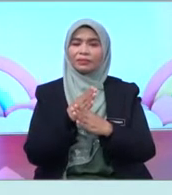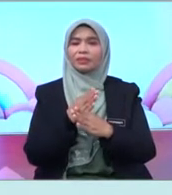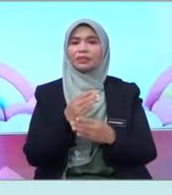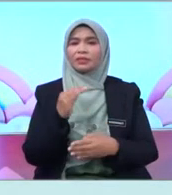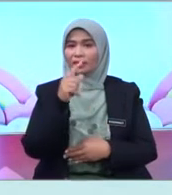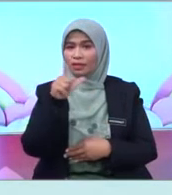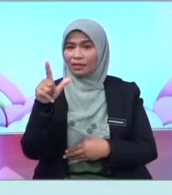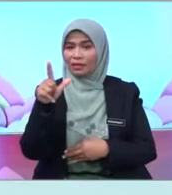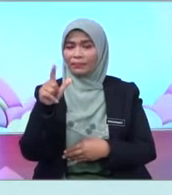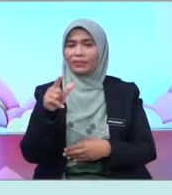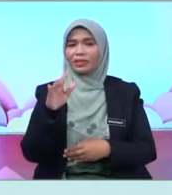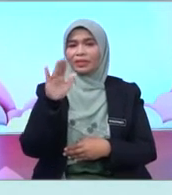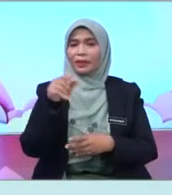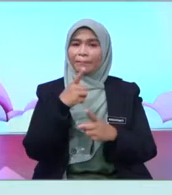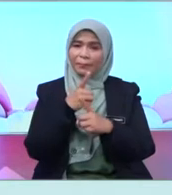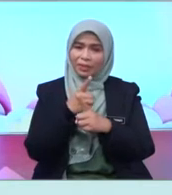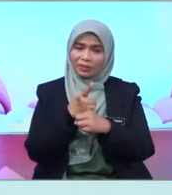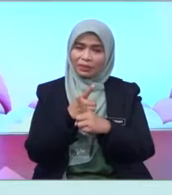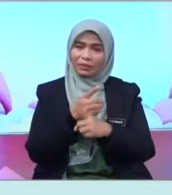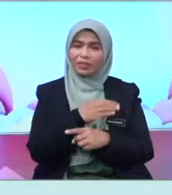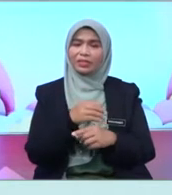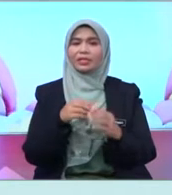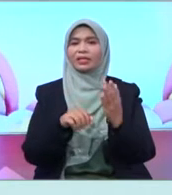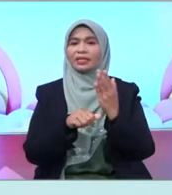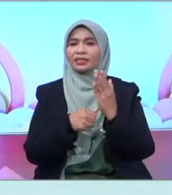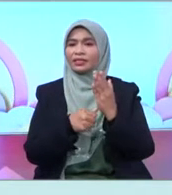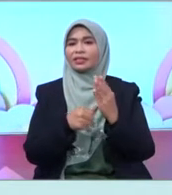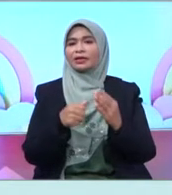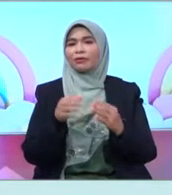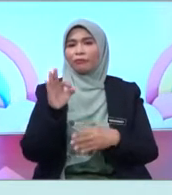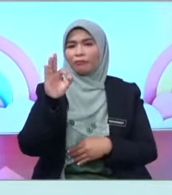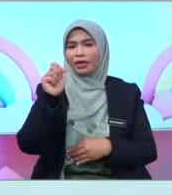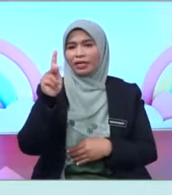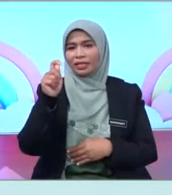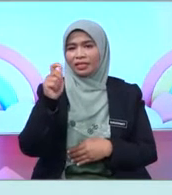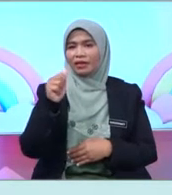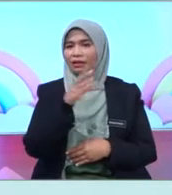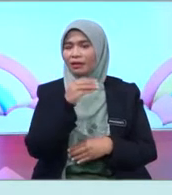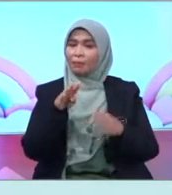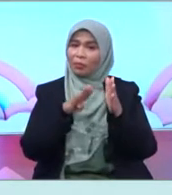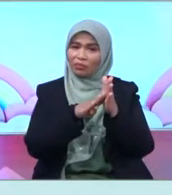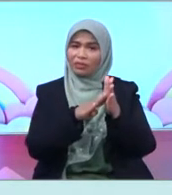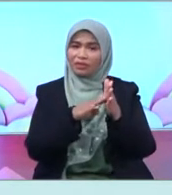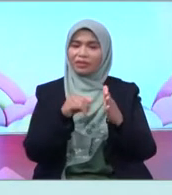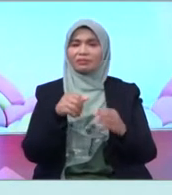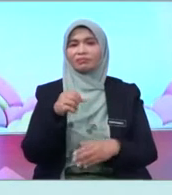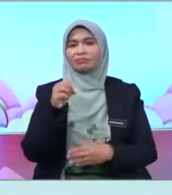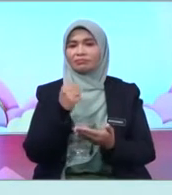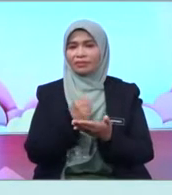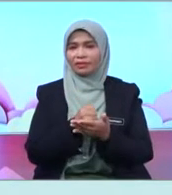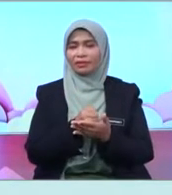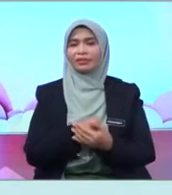tingkah laku yang betul berasa skin fakta dan bukti yang sah rake